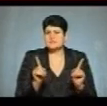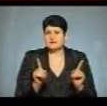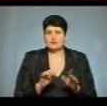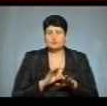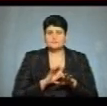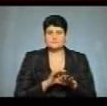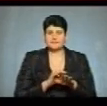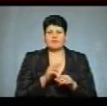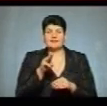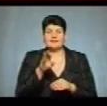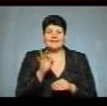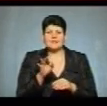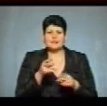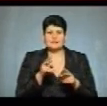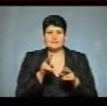проходження технічних оглядів.